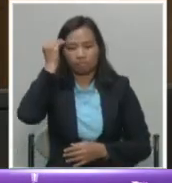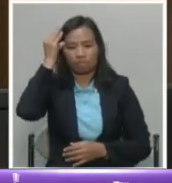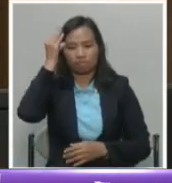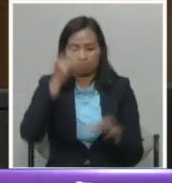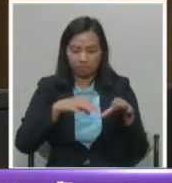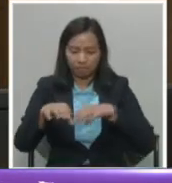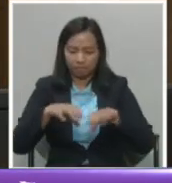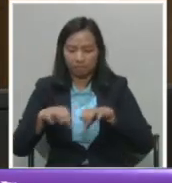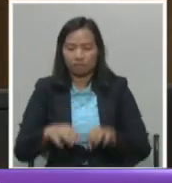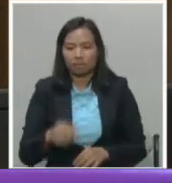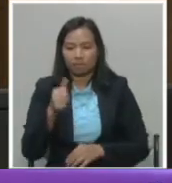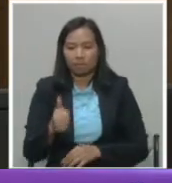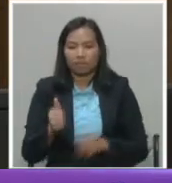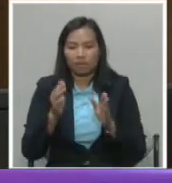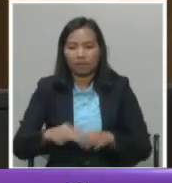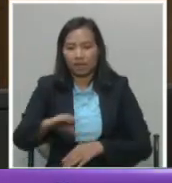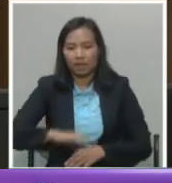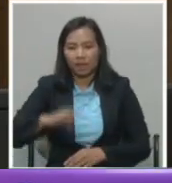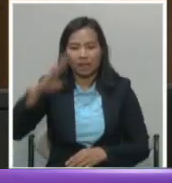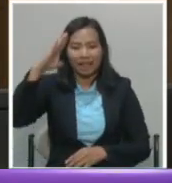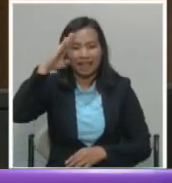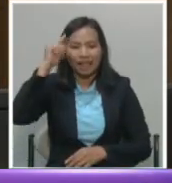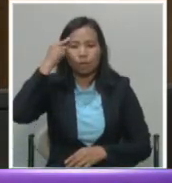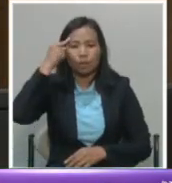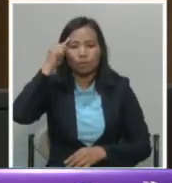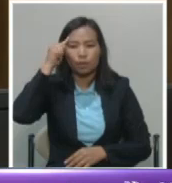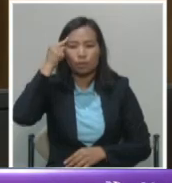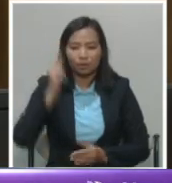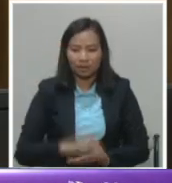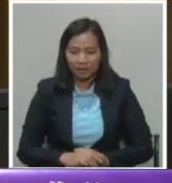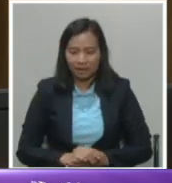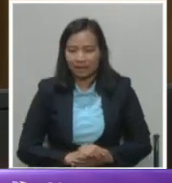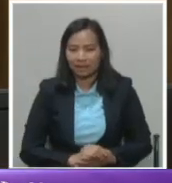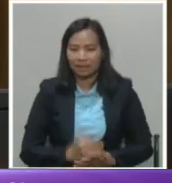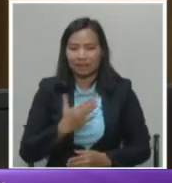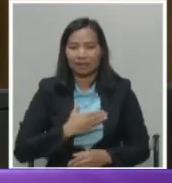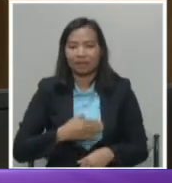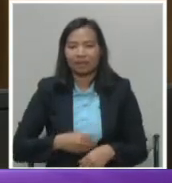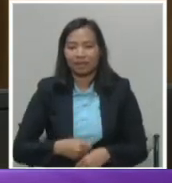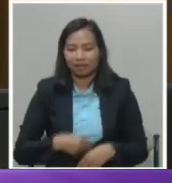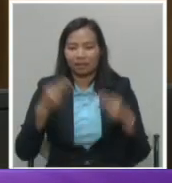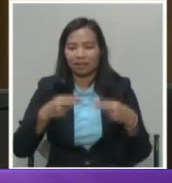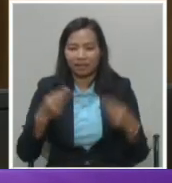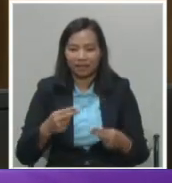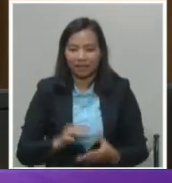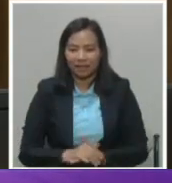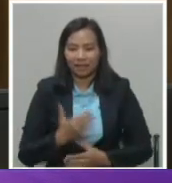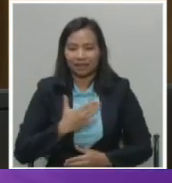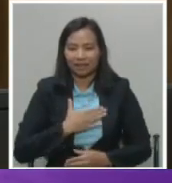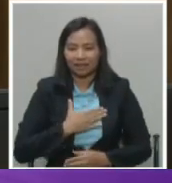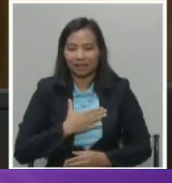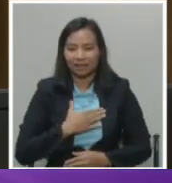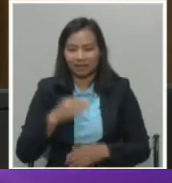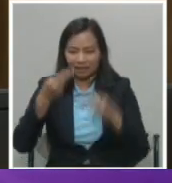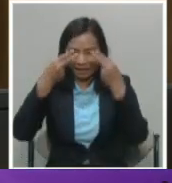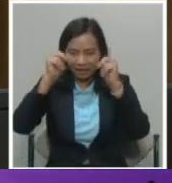ริหารได้นะหลายคนก็มองว่าผมเป็นทหารจะรู้เรื่องอะไรรู้เรื่องรบรารบพุ่งไหมเปล่าผมก็จำเป็นนะเมื่อเป็นน